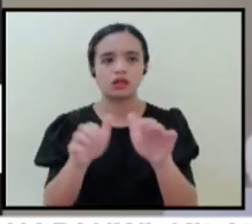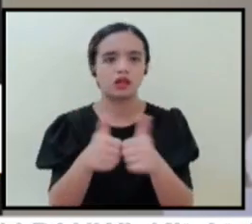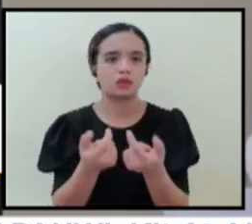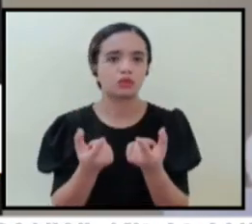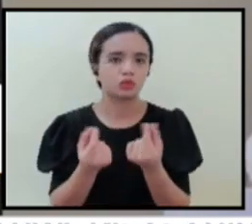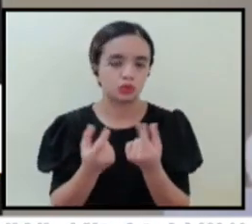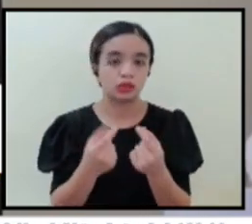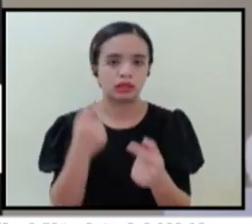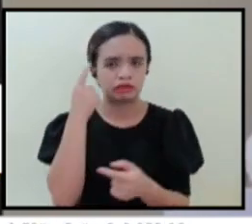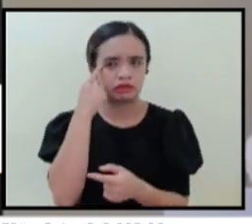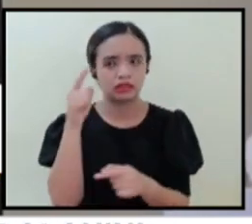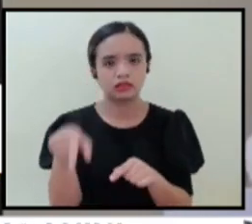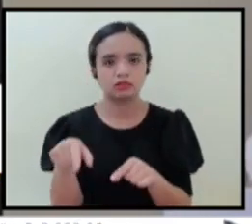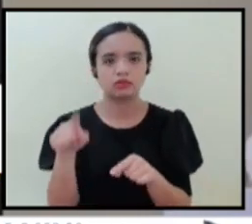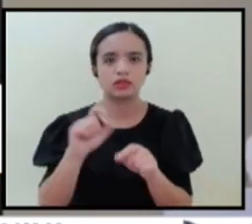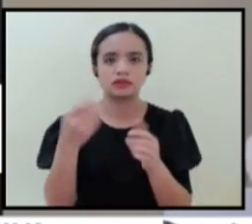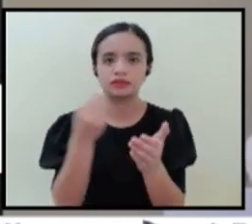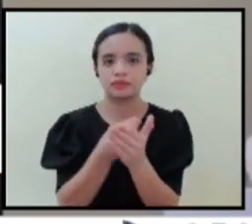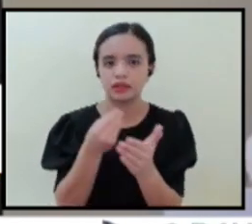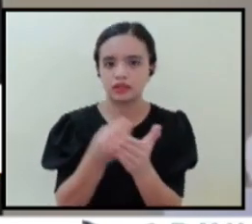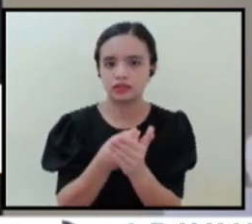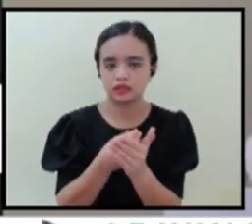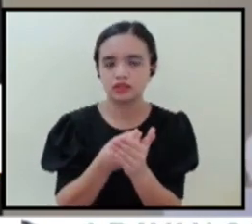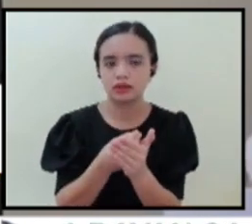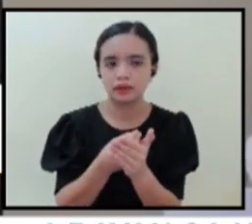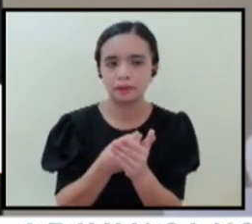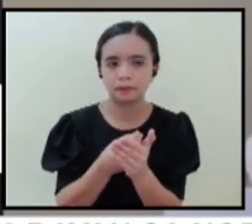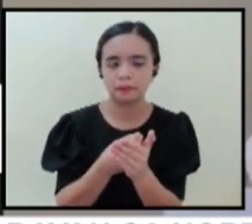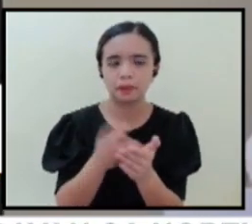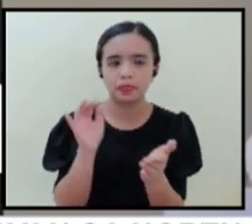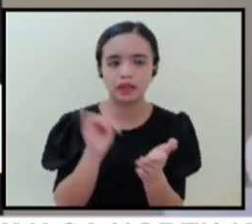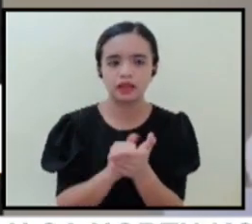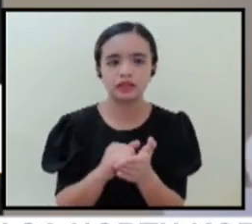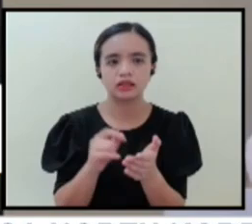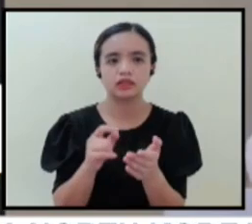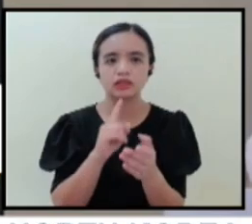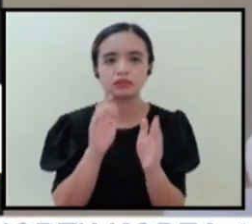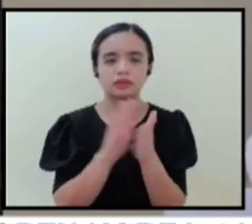impounding, talaga yung ponds ang pinaka magiging solusyon dyan.